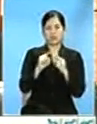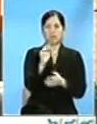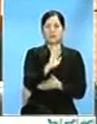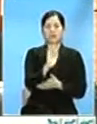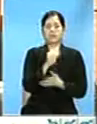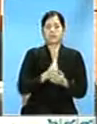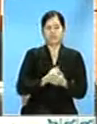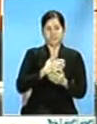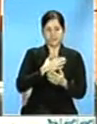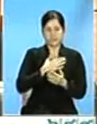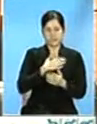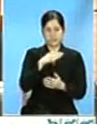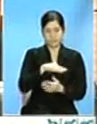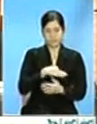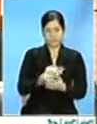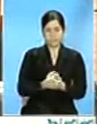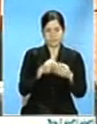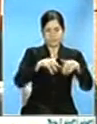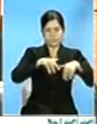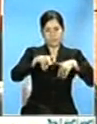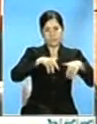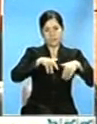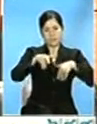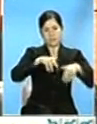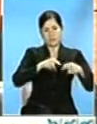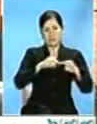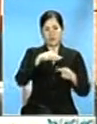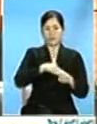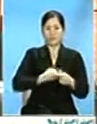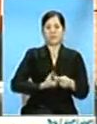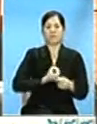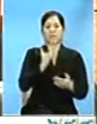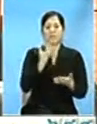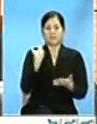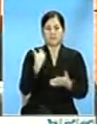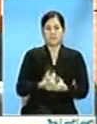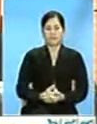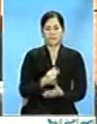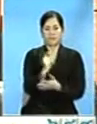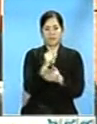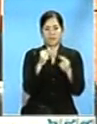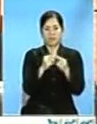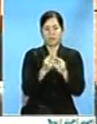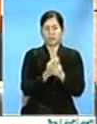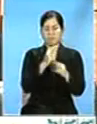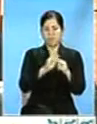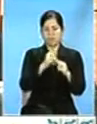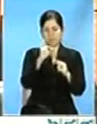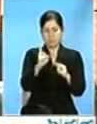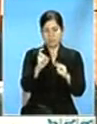นี้ก็ผมมองว่าทำให้ประชาชนเบื่อหน่ายทำให้เสียการเป็นสภาอันทร